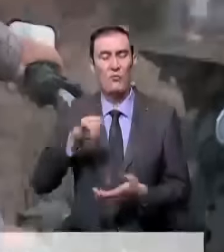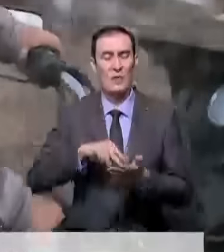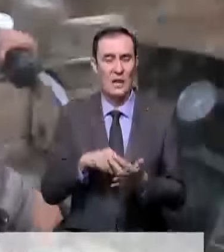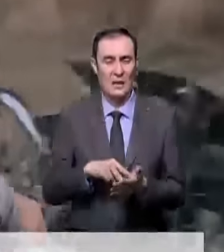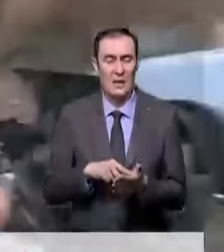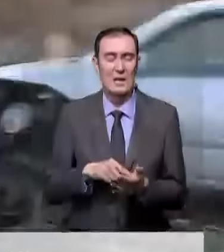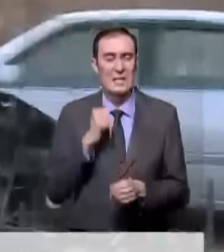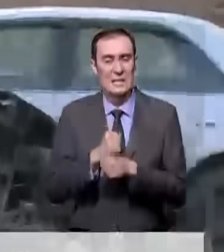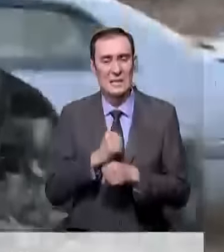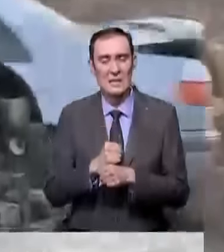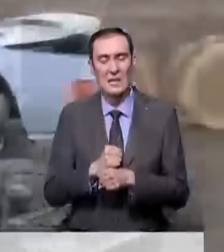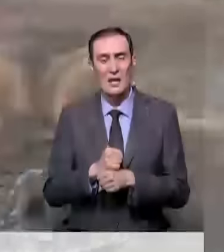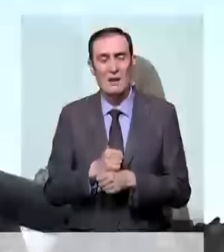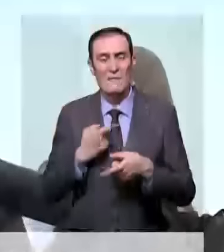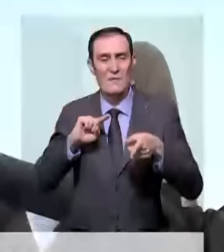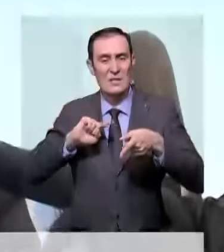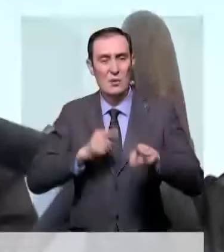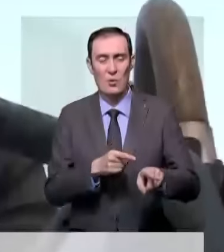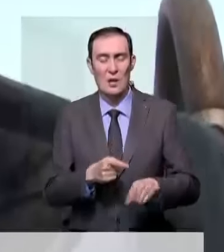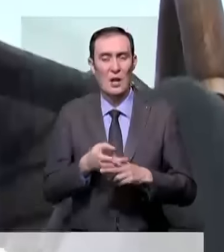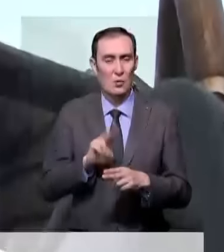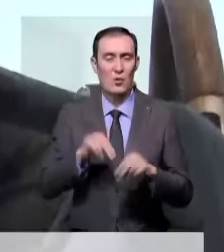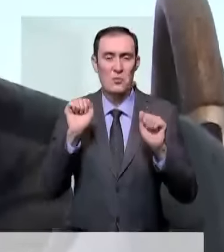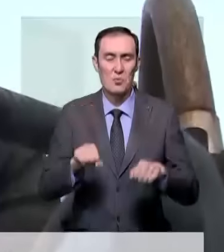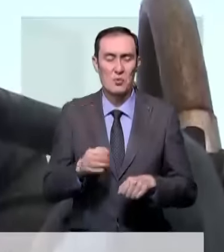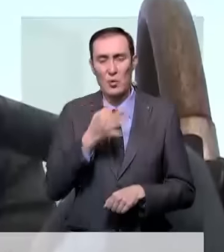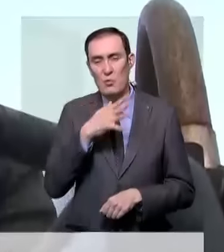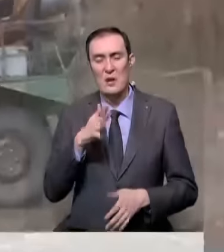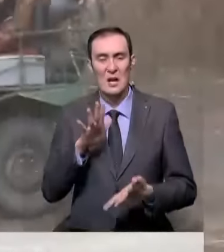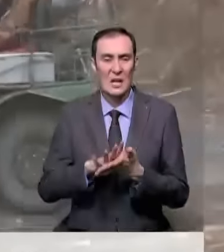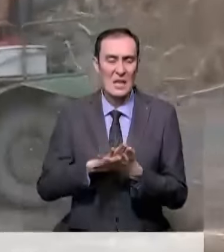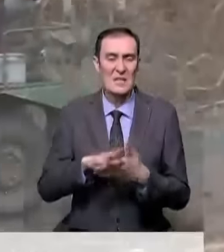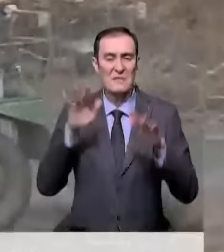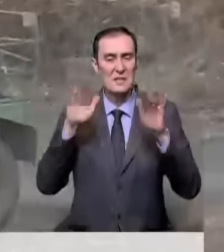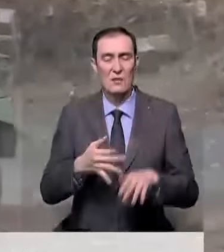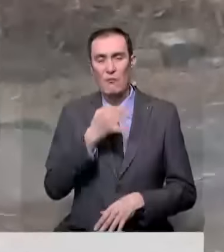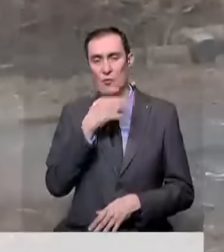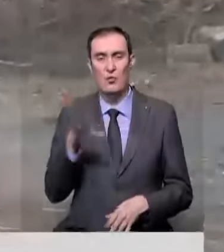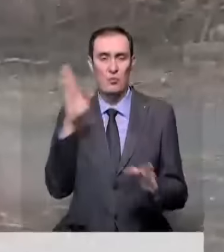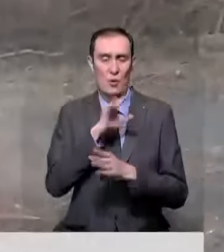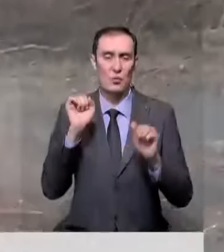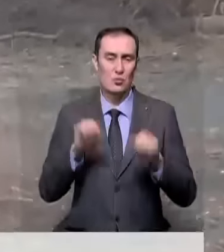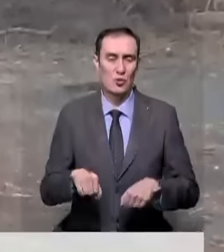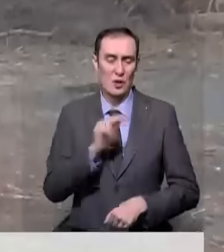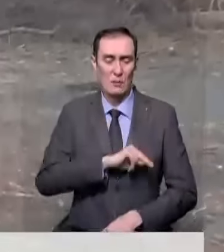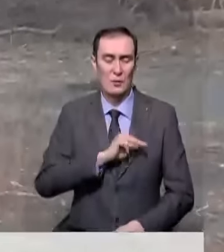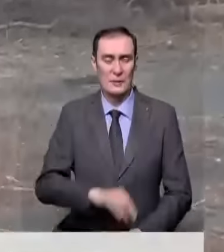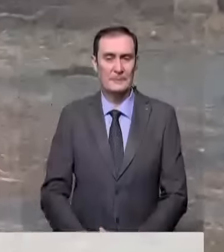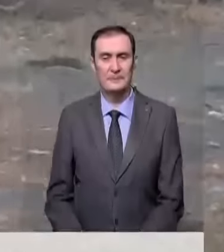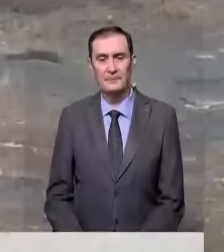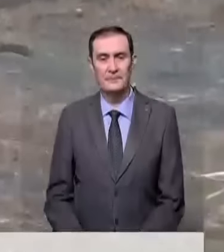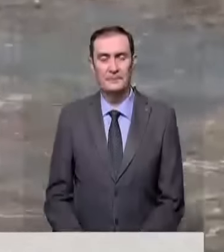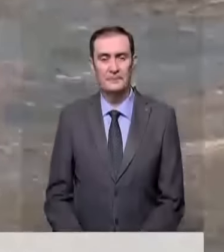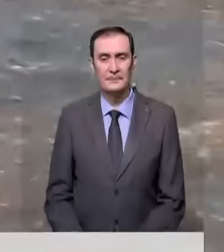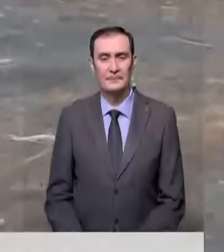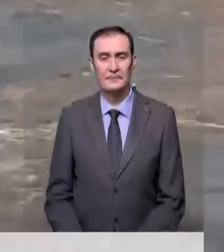теперь сделать вездеход, которому не страшны ни снега, ни грязь межсезонья. Анна Лисенберг, Дмитрий Пыхтин, Восточно-Казахстанская